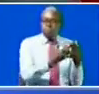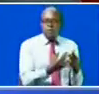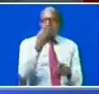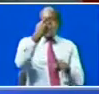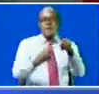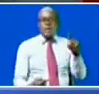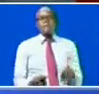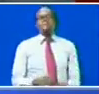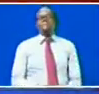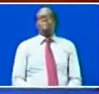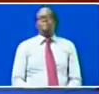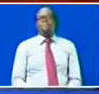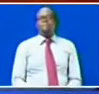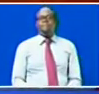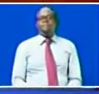mmoja gerezani.